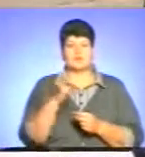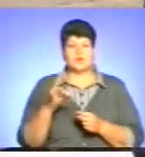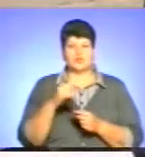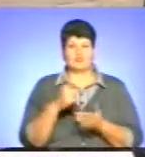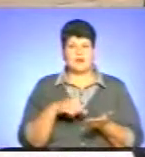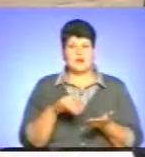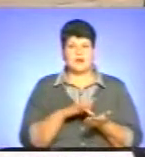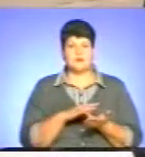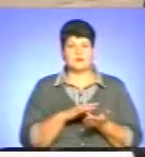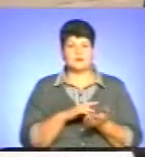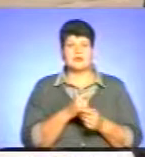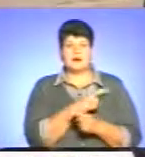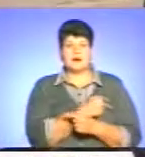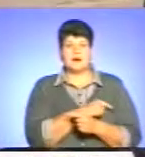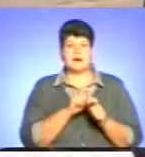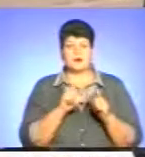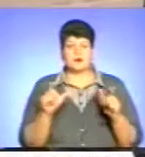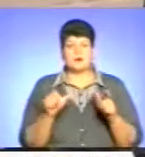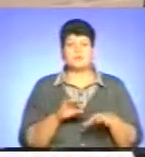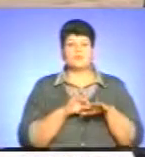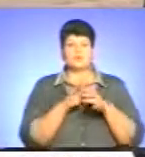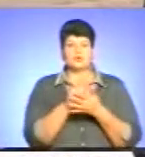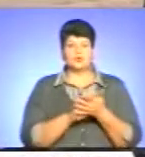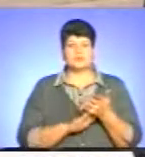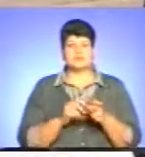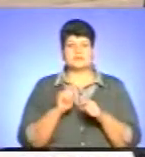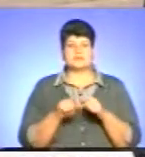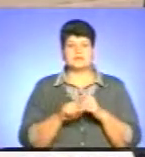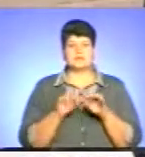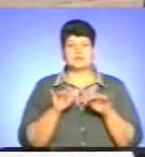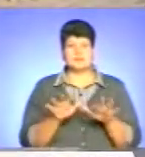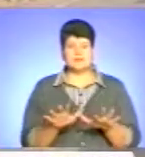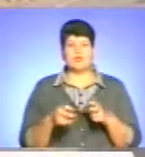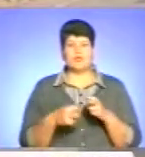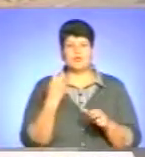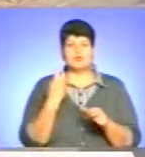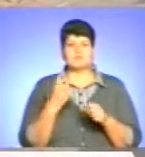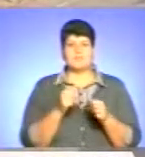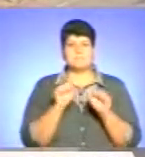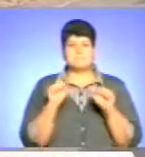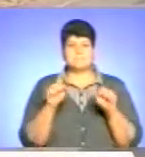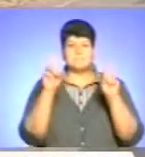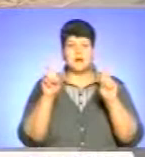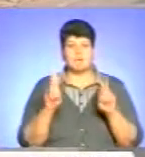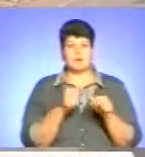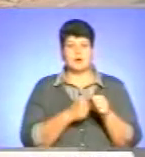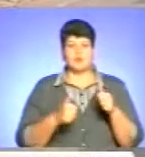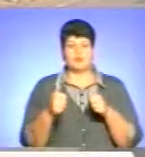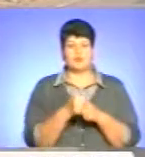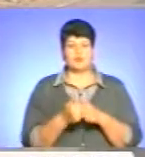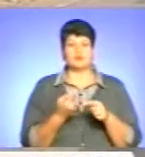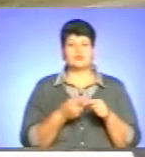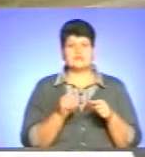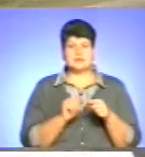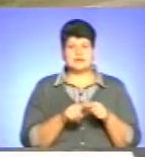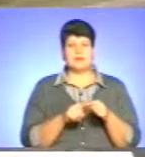лікарні. Слідчі дії тривають, але за попередньою інформацією водій «Жигулів» порушив правила обгону. До слова, нехтування саме цього